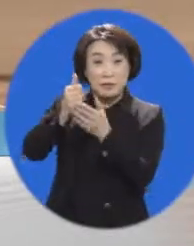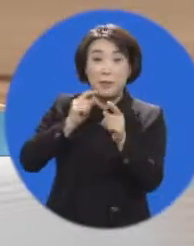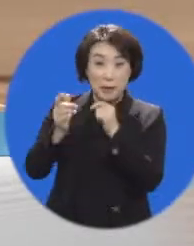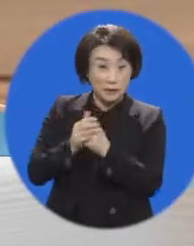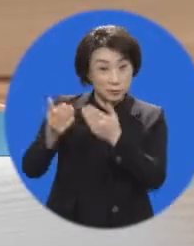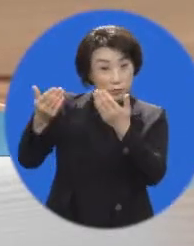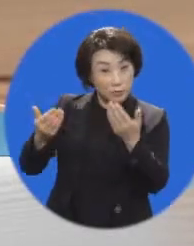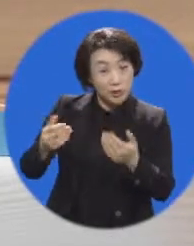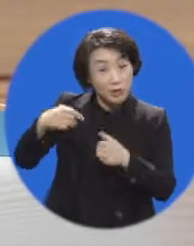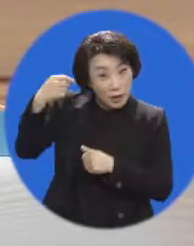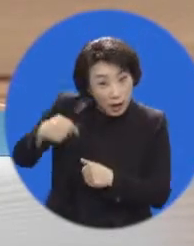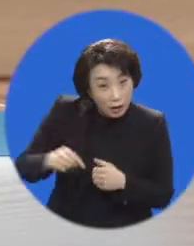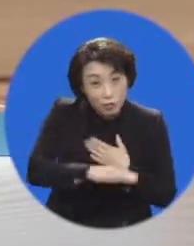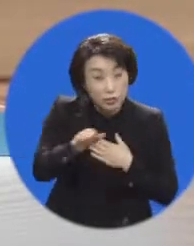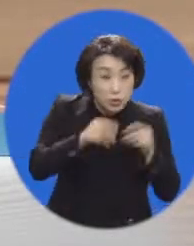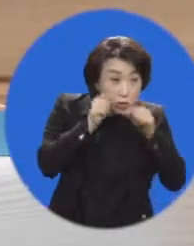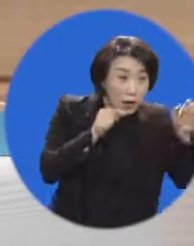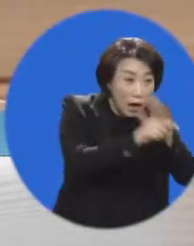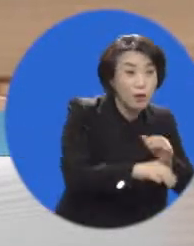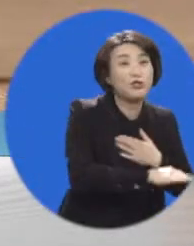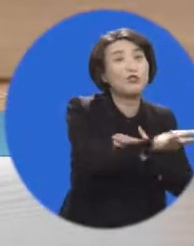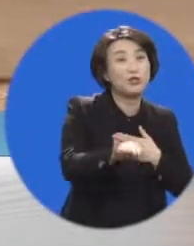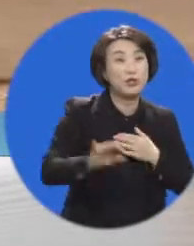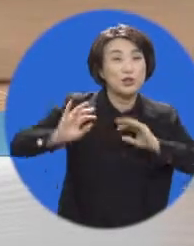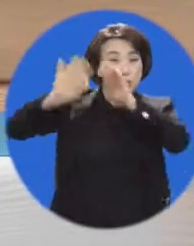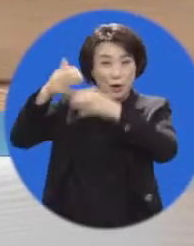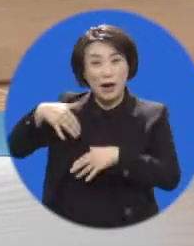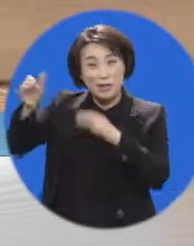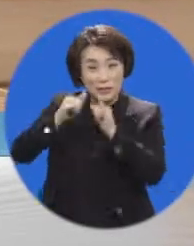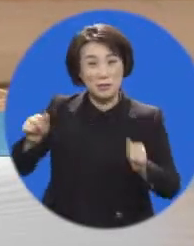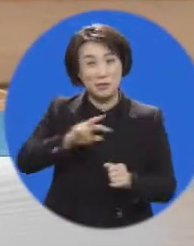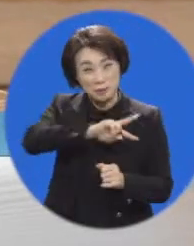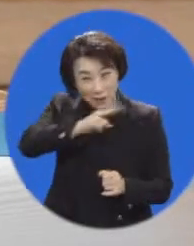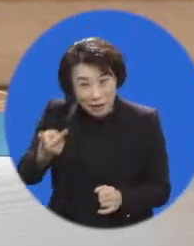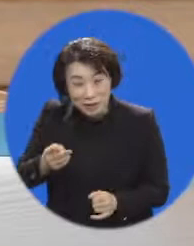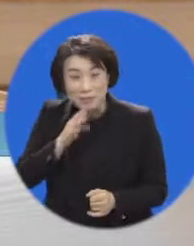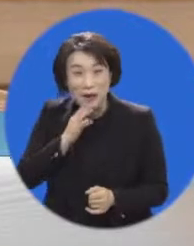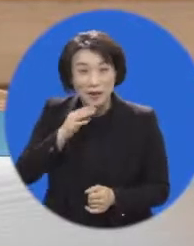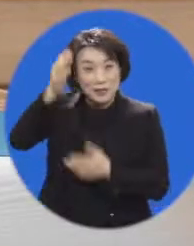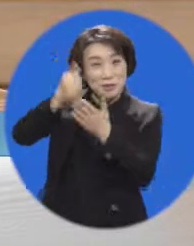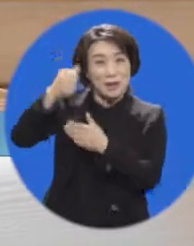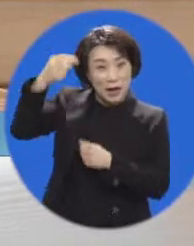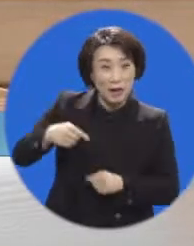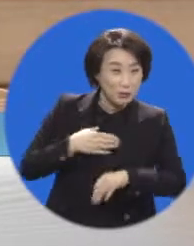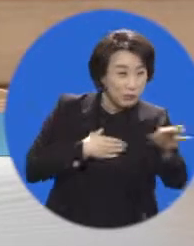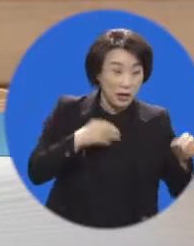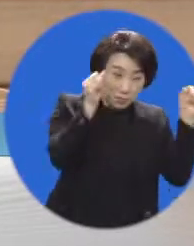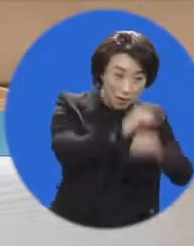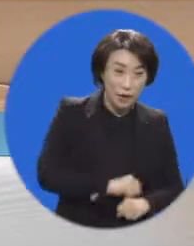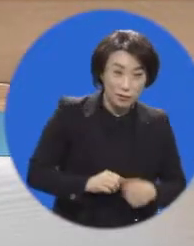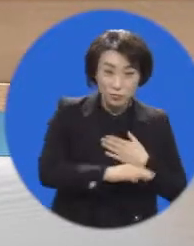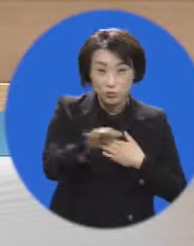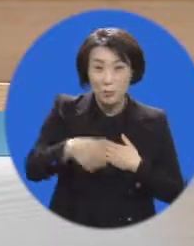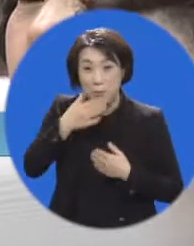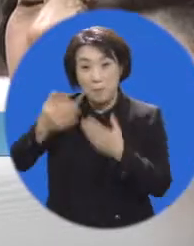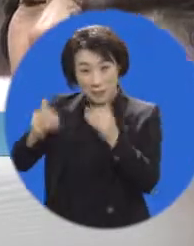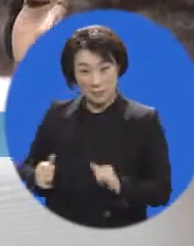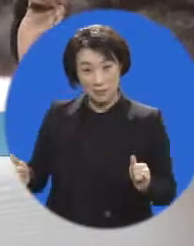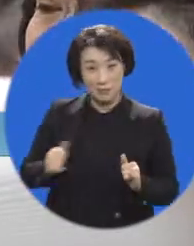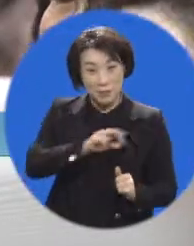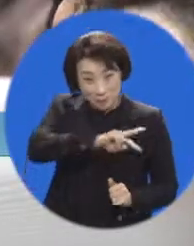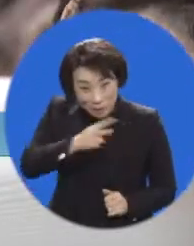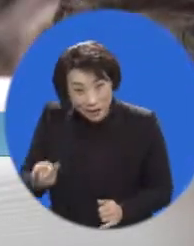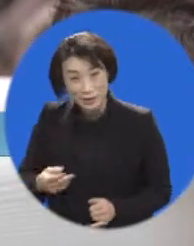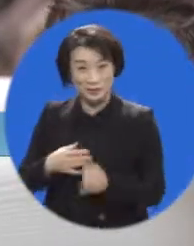말씀을 가르쳐도 지옥 갈 자를 천국 갈 자로 만들고, 성령이 가르쳐도 망할 자를 복받을 자로 만든다 이 말입니다.